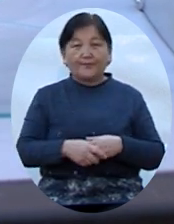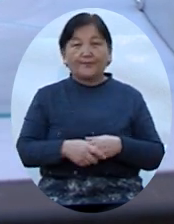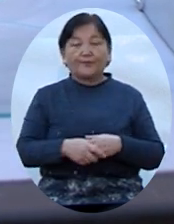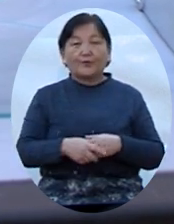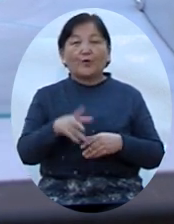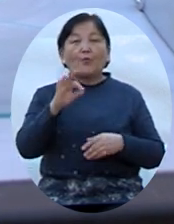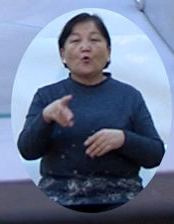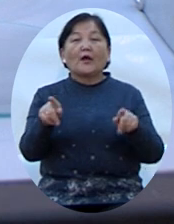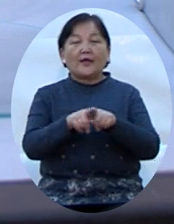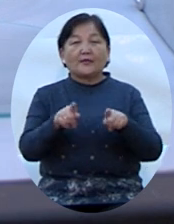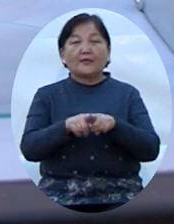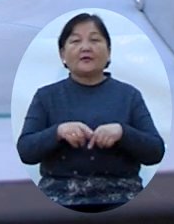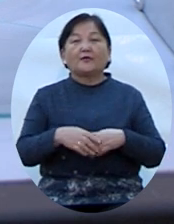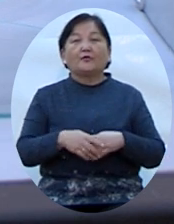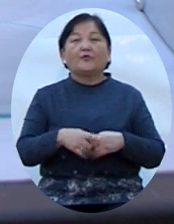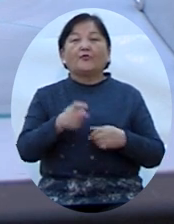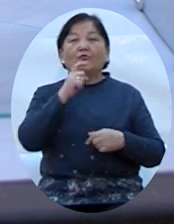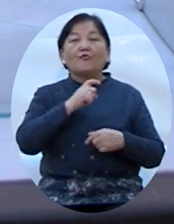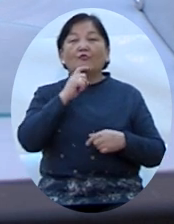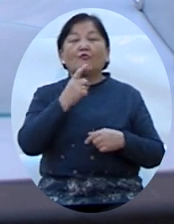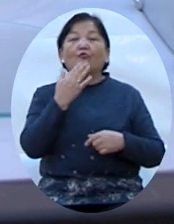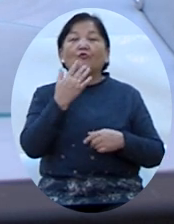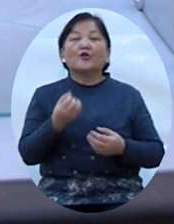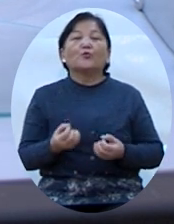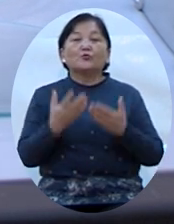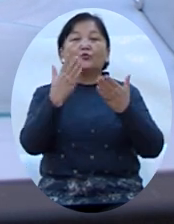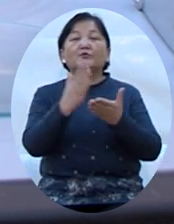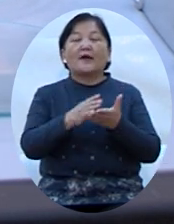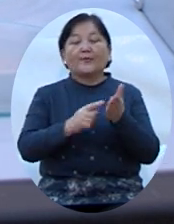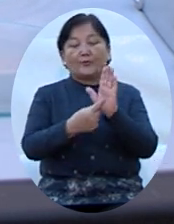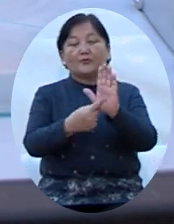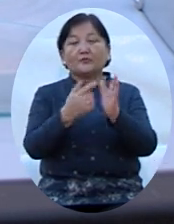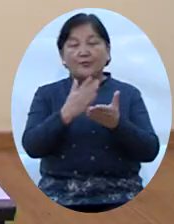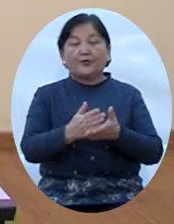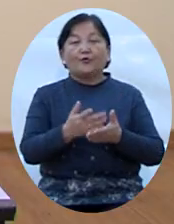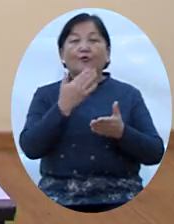За мөн адил хөх өнгийг үзүүлж байна.